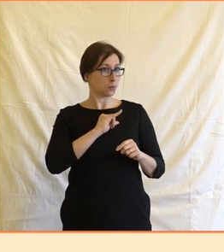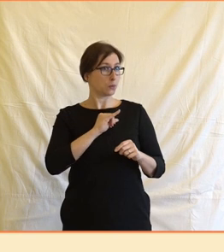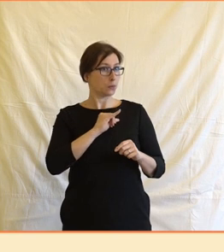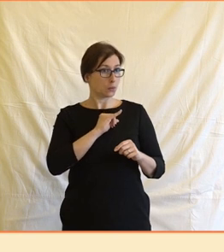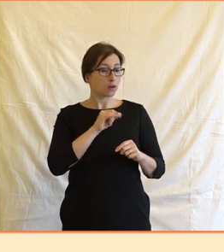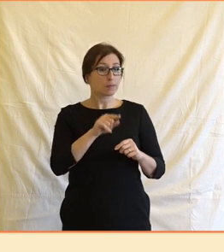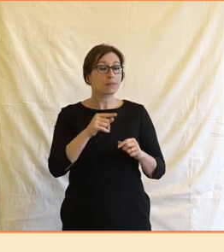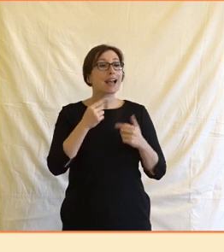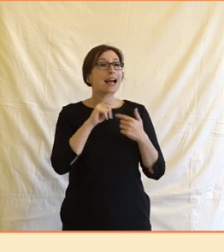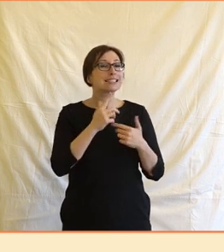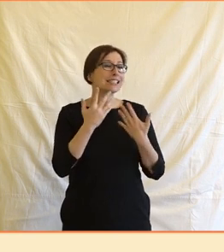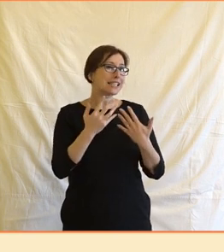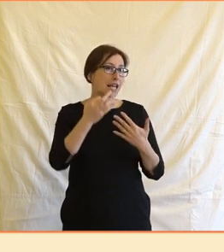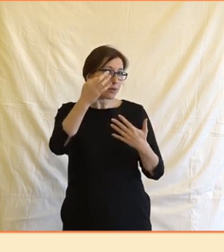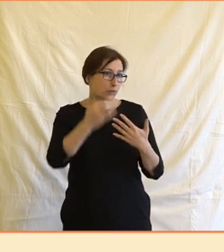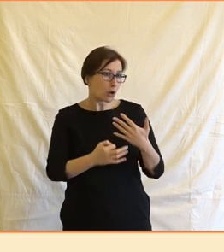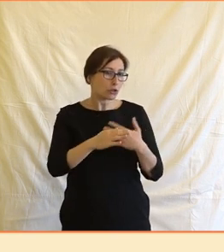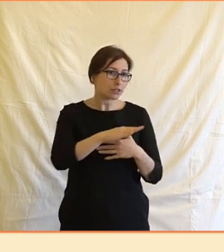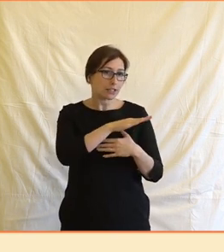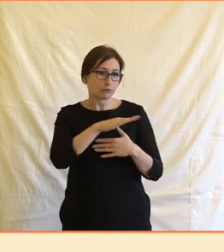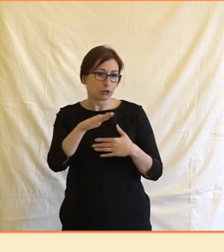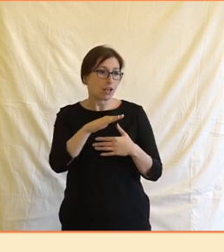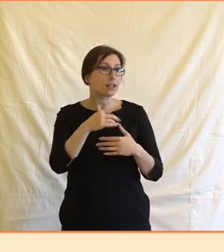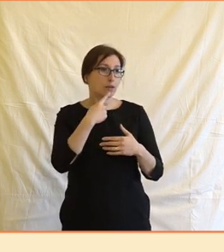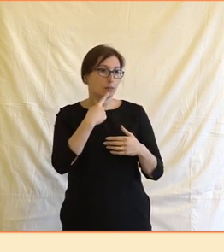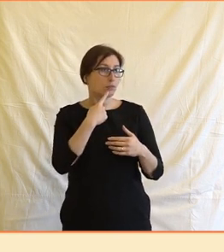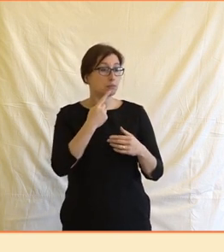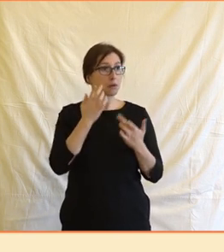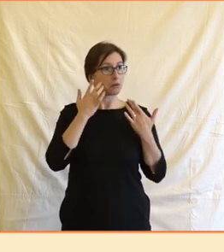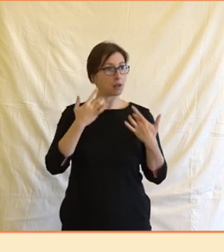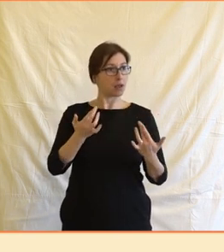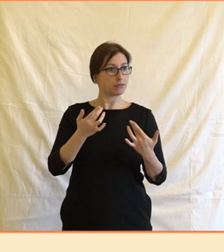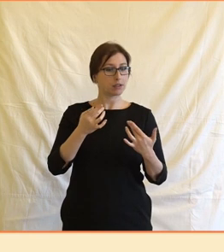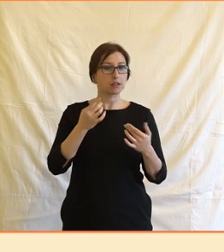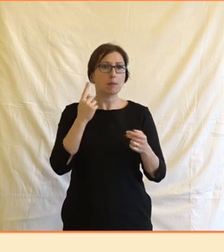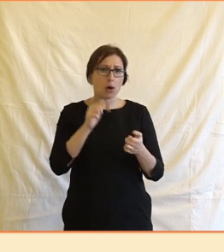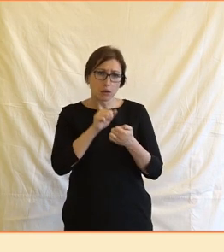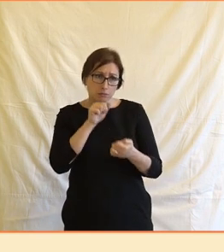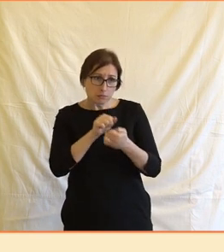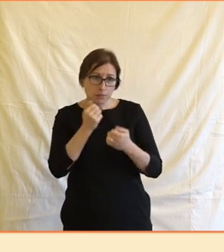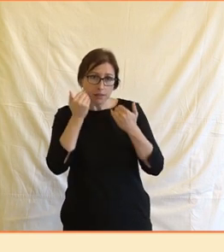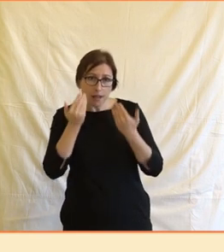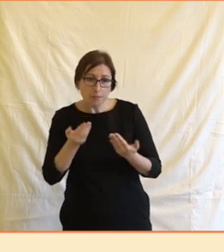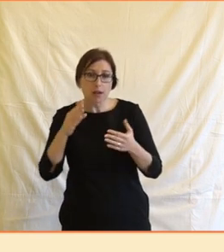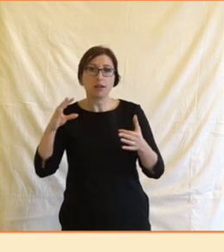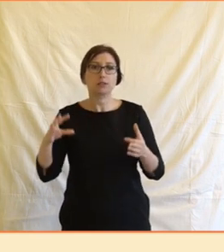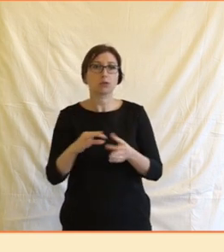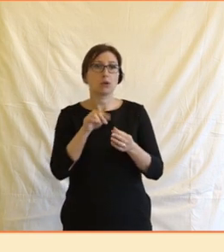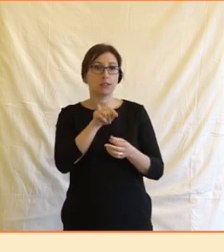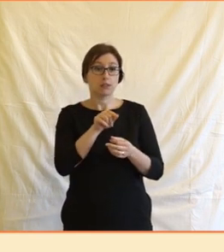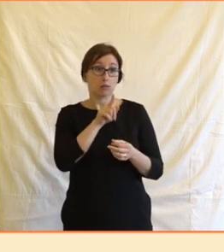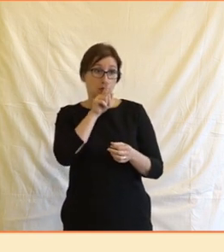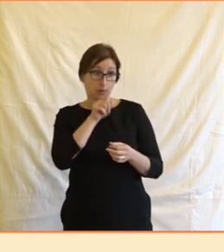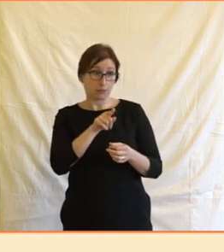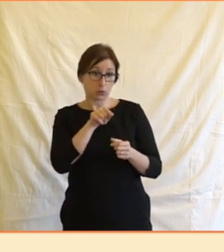v podstatě 10% všech respondentů vůbec neví, nebo si není jisto, zda bychom